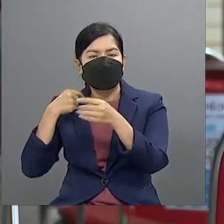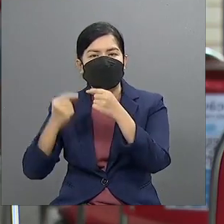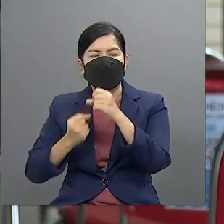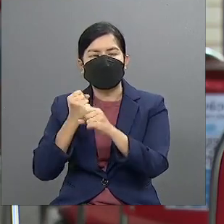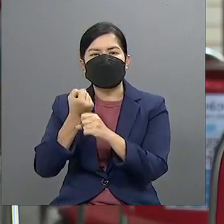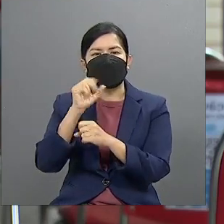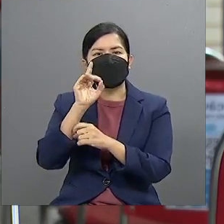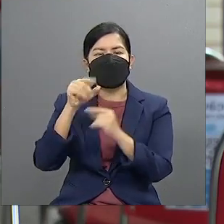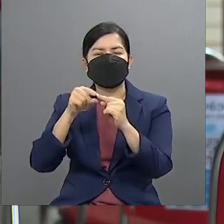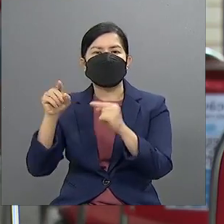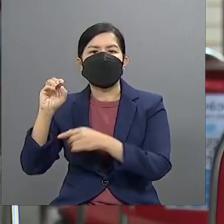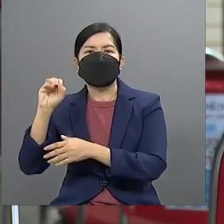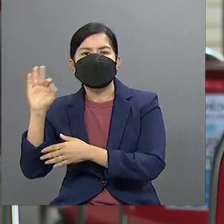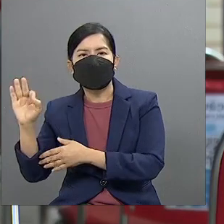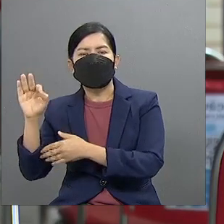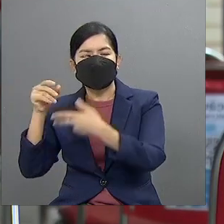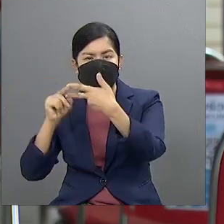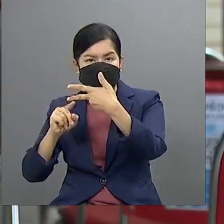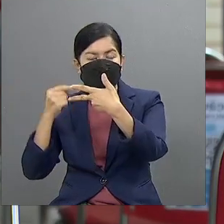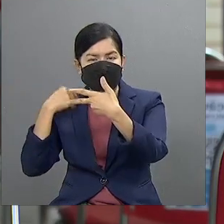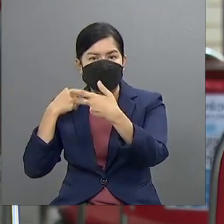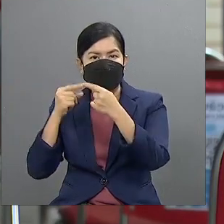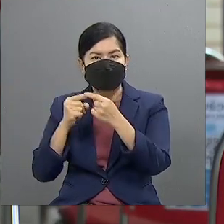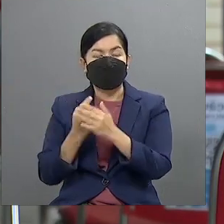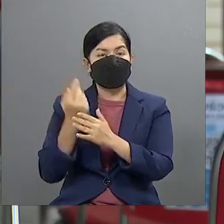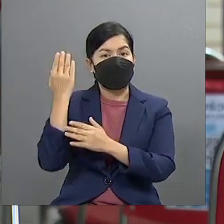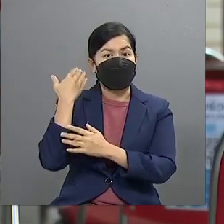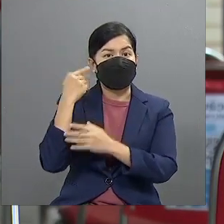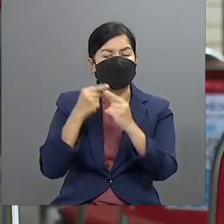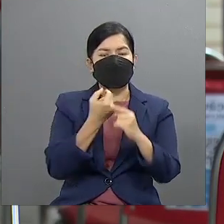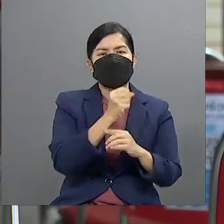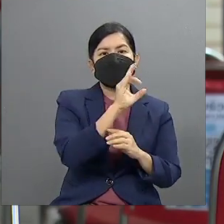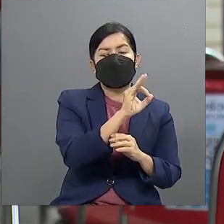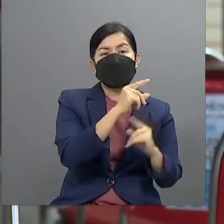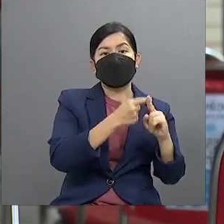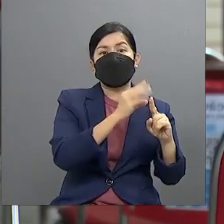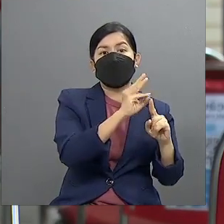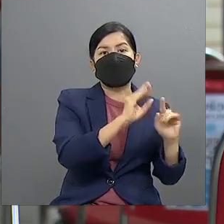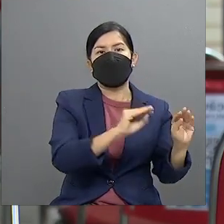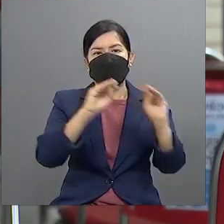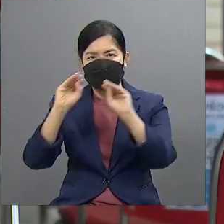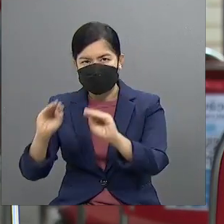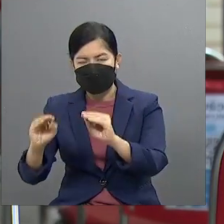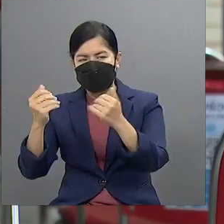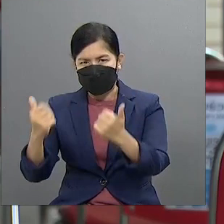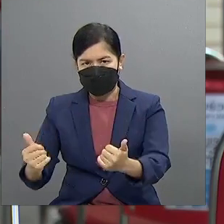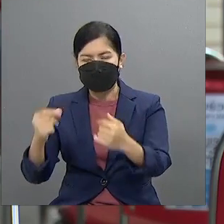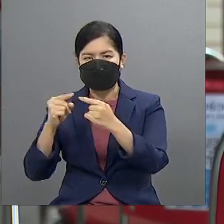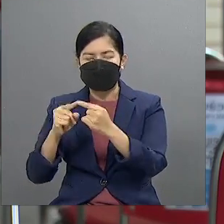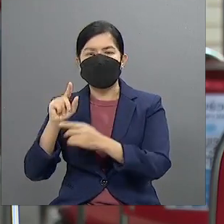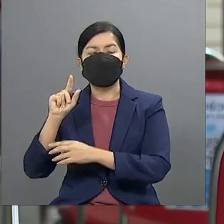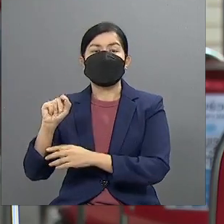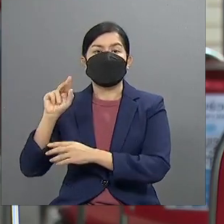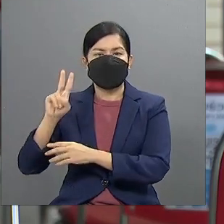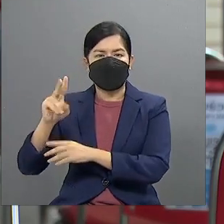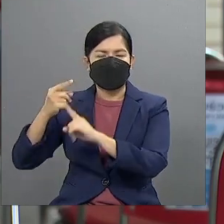ปีที่เคยถูกเลื่อนคิวตั้งแต่วันที่19มิถุนายนที่กรุงเทพมหานครให้มาฉีดวัคซีนในวันนี้ค่ะคาดว่าวันนี้ค่ะไทยพีบีเอส